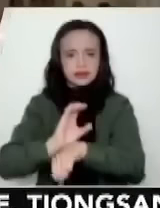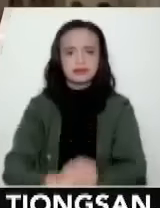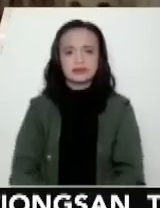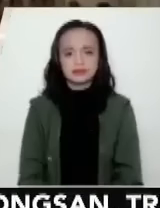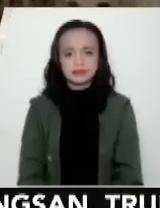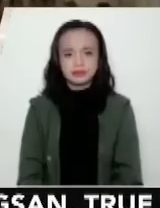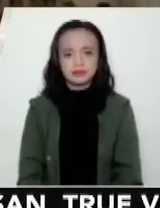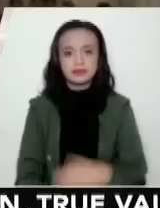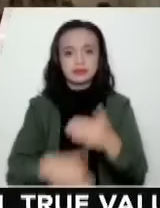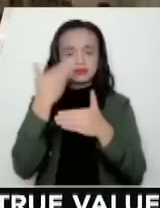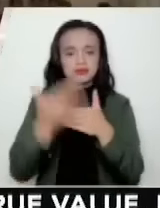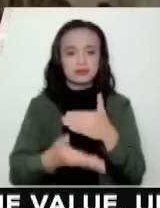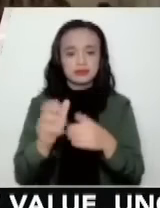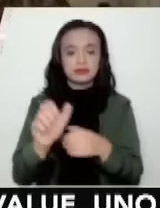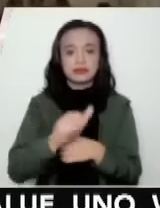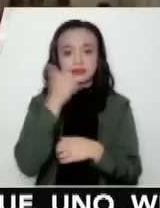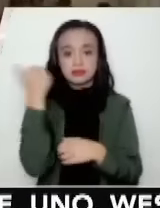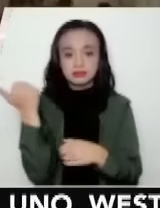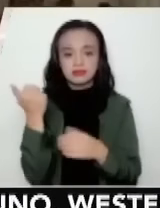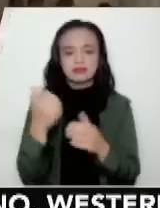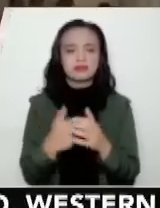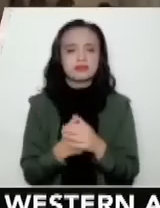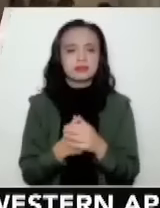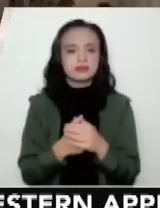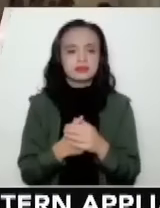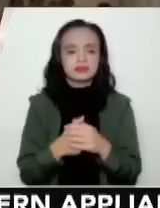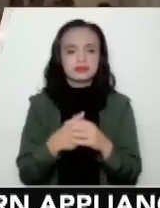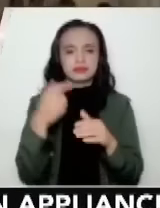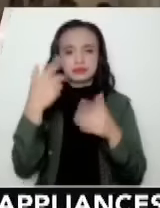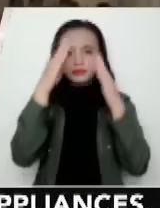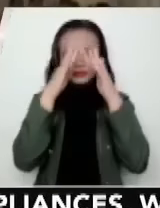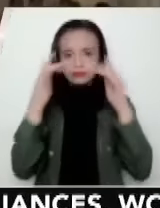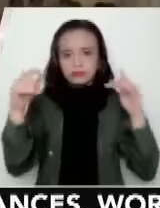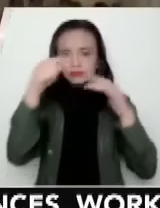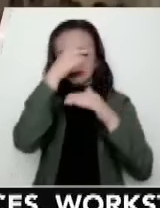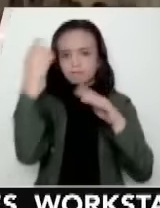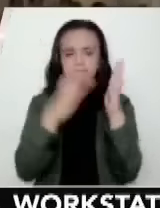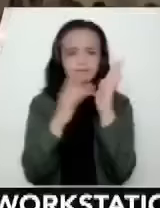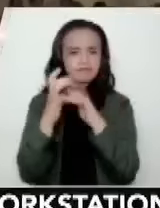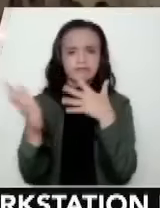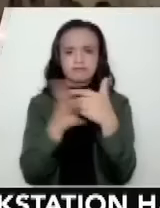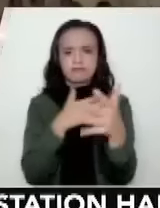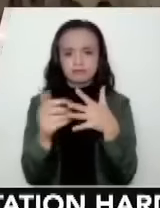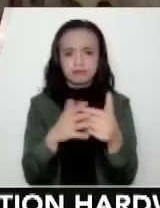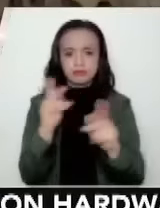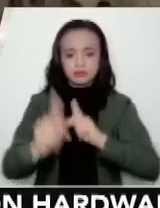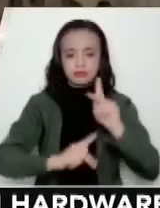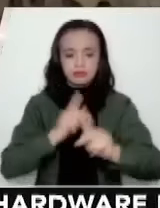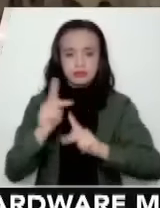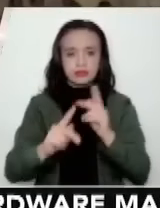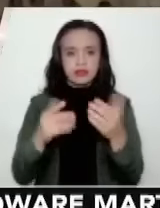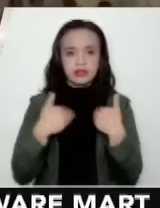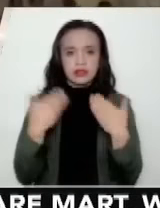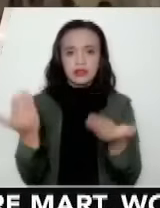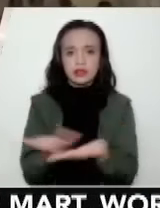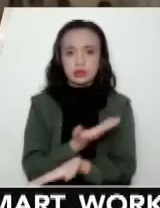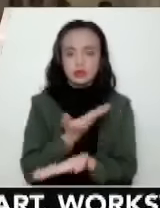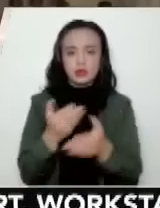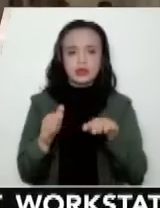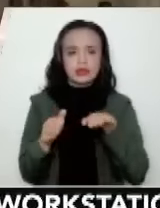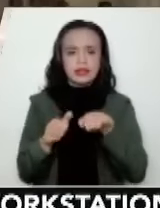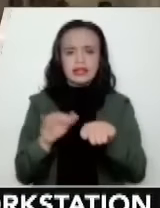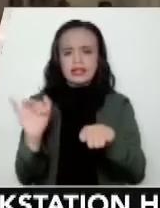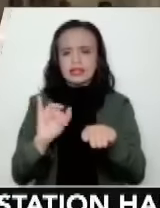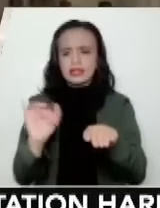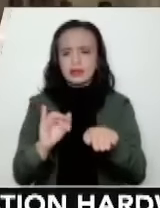Samantala, sa isang punto ng trastasyon, bahagyang dinaanilag ng mga deboto ang puon sa bago nitong andas. Tila ba nabalot